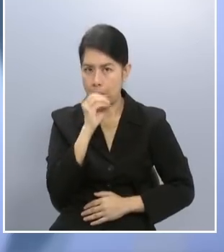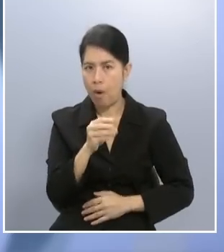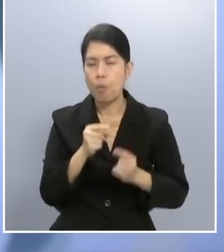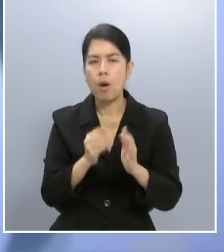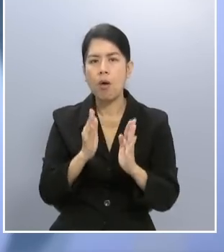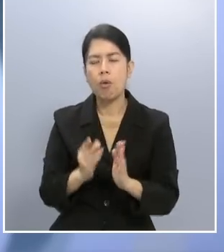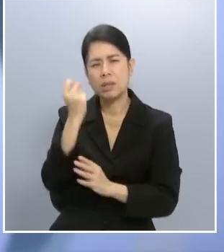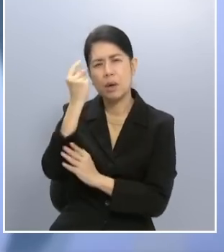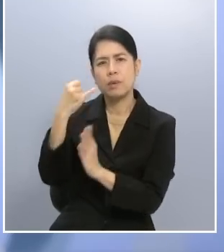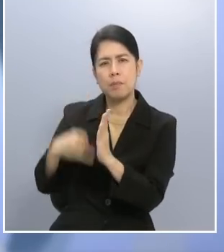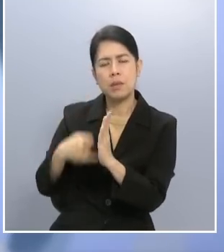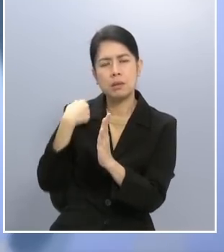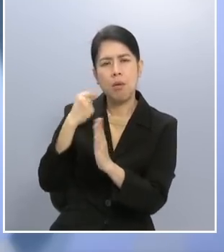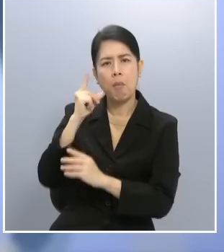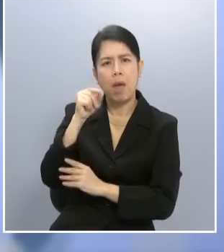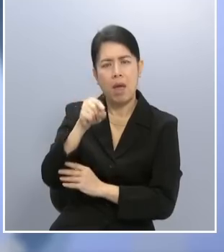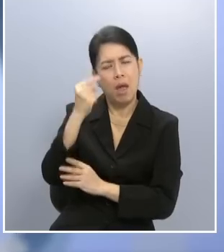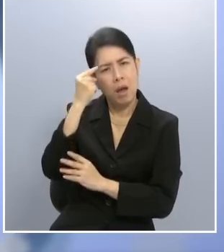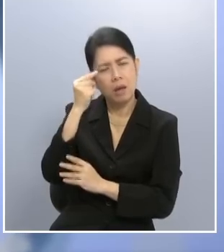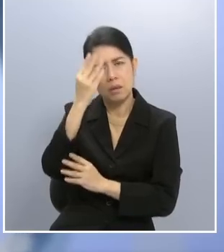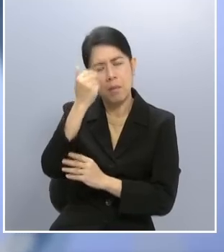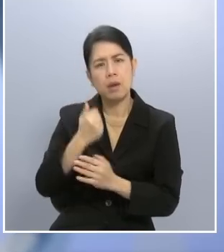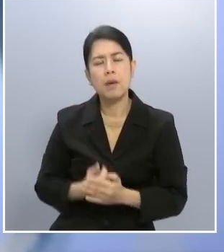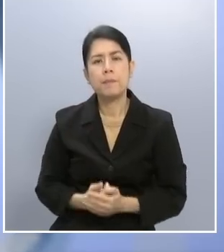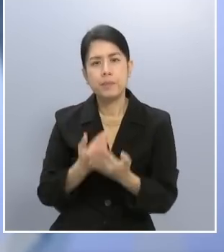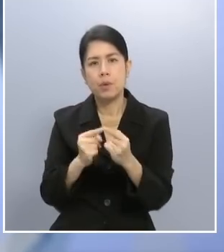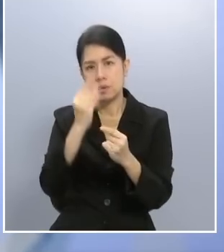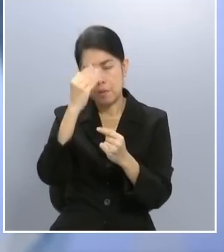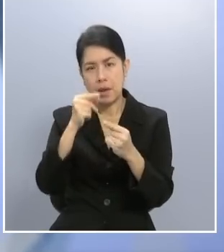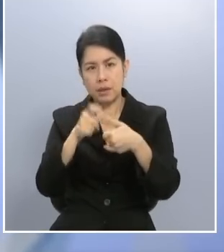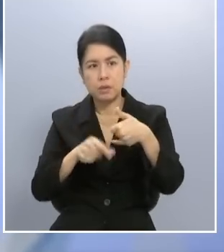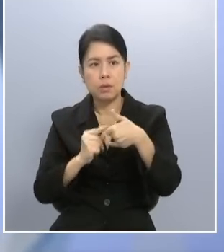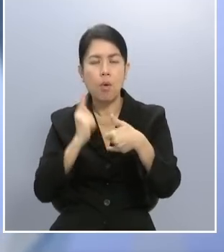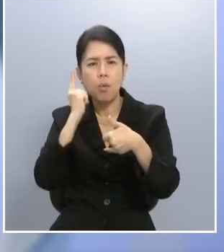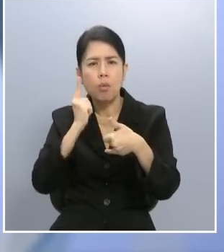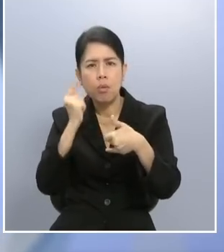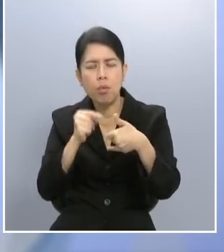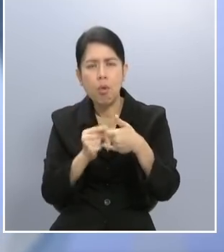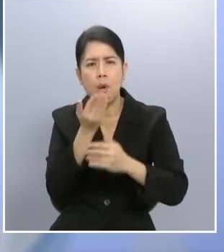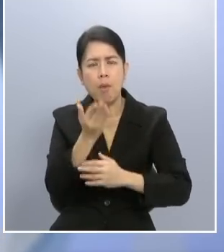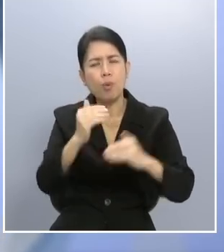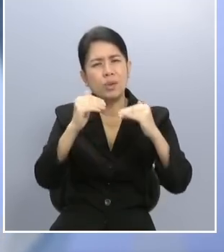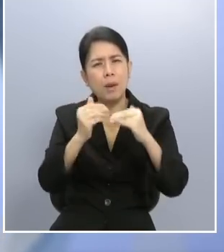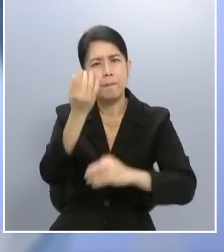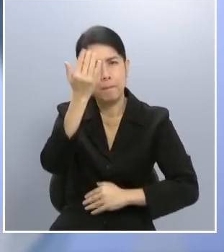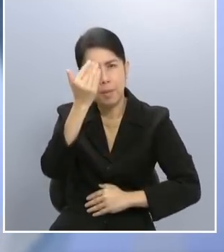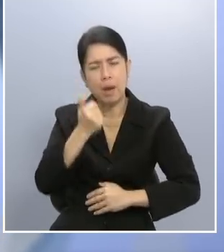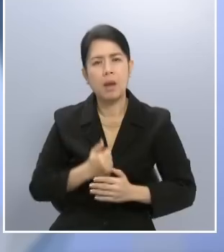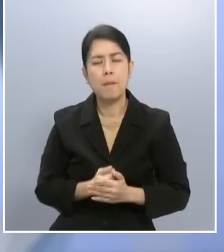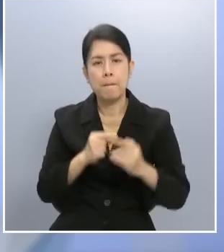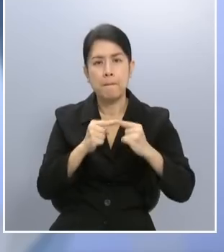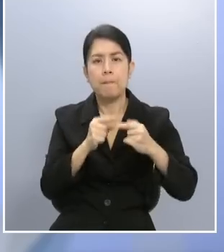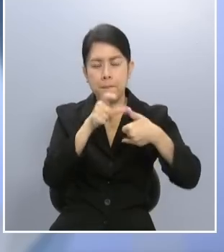ว่าจริงๆแล้วเนี่ยทางฝั่งนู้นน่ะมาเรียกร้องความเป็นธรรมดาทั้งๆที่แม่หนูเนี่ยเป็นเจ้าของบ้านอย่างถูกต้อง